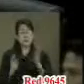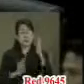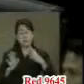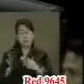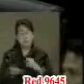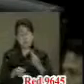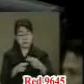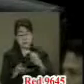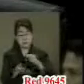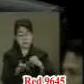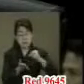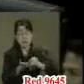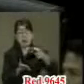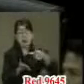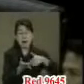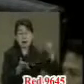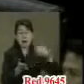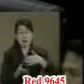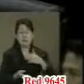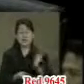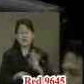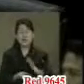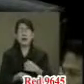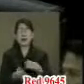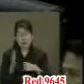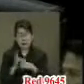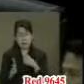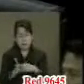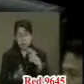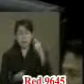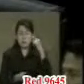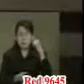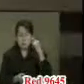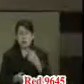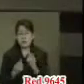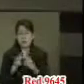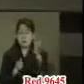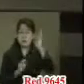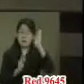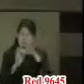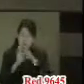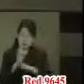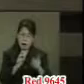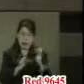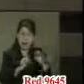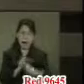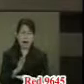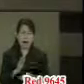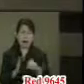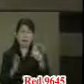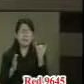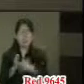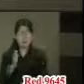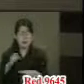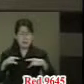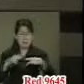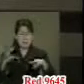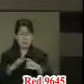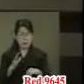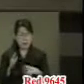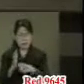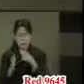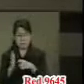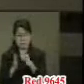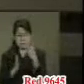มนึกว่าจะได้ฟังเหตุผลก็เหตุผลก็ฟังได้แต่ข้อความที่พูดจากันออกมานั้นมันเกินเหตุนะผมจะบอก